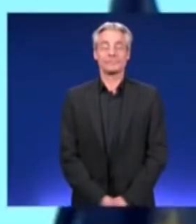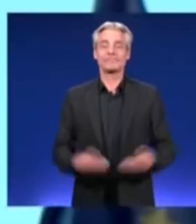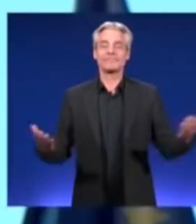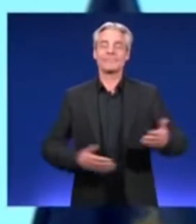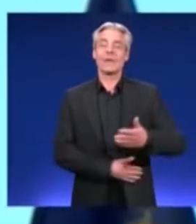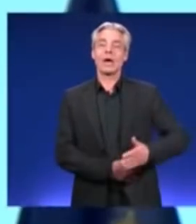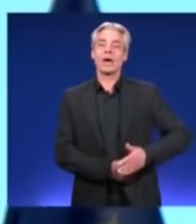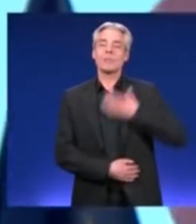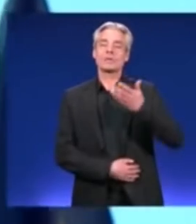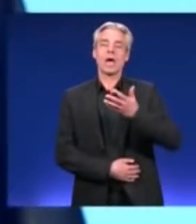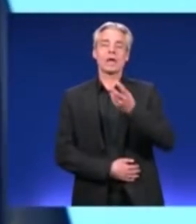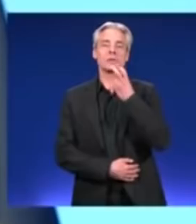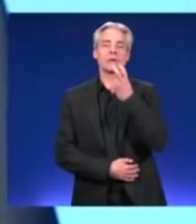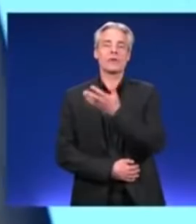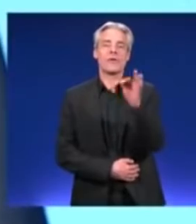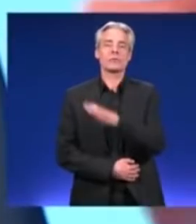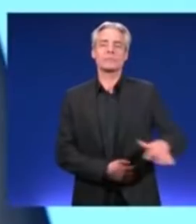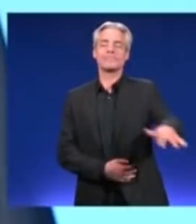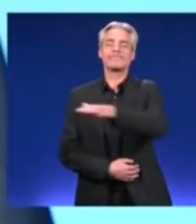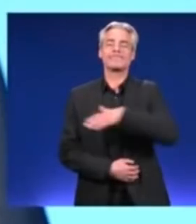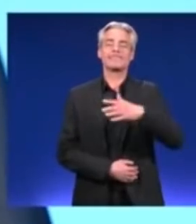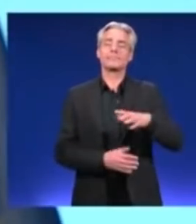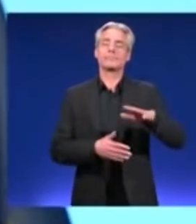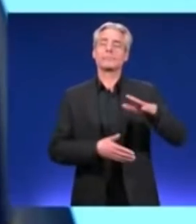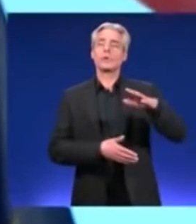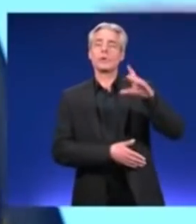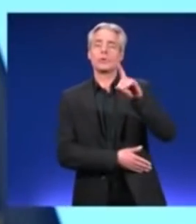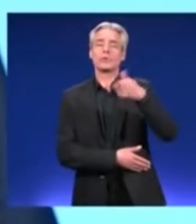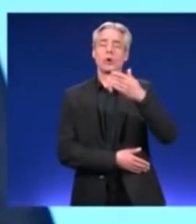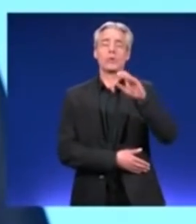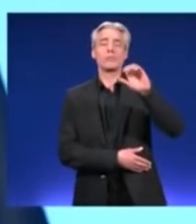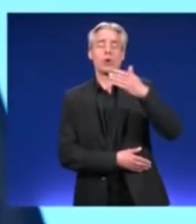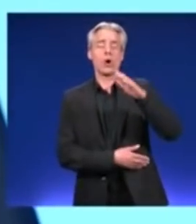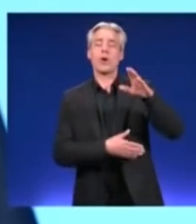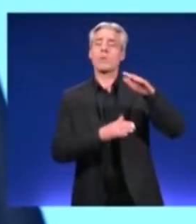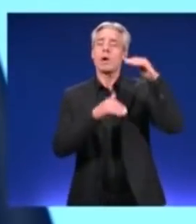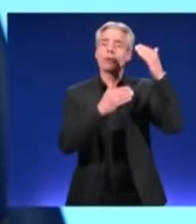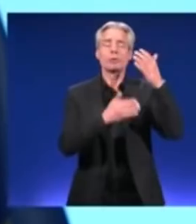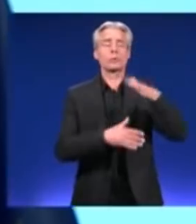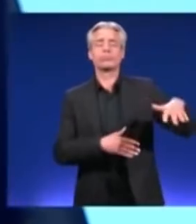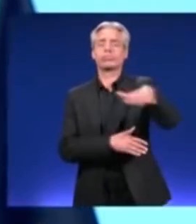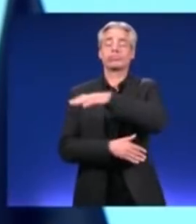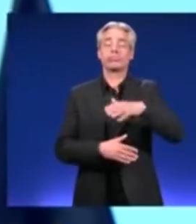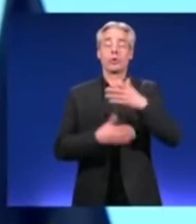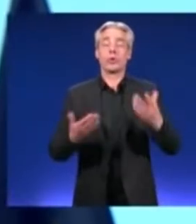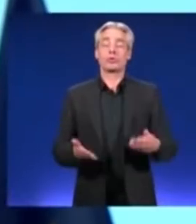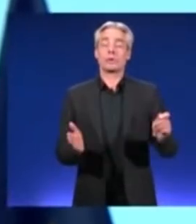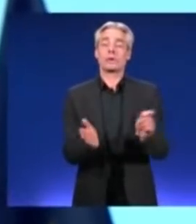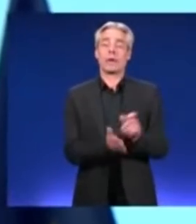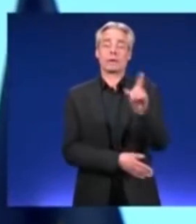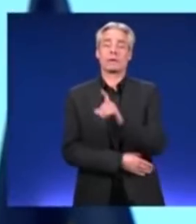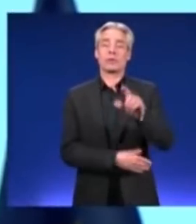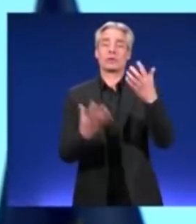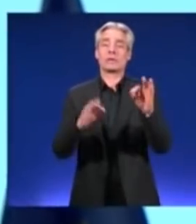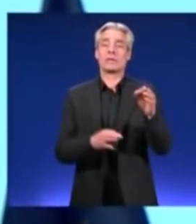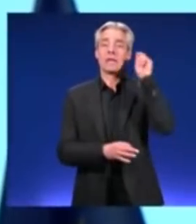Mes chers compatriotes de métropole, d'outre-mer et de l'étranger, ce dimanche 10